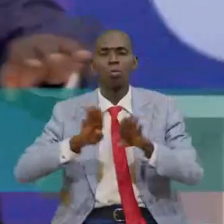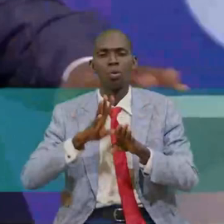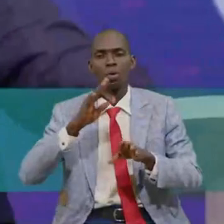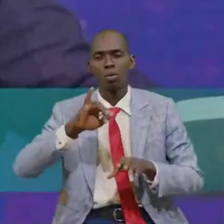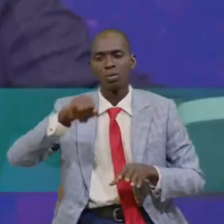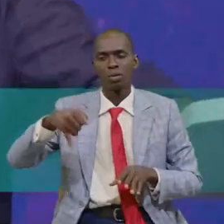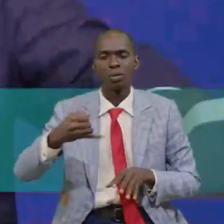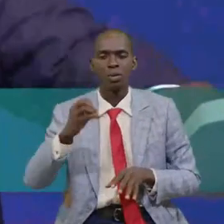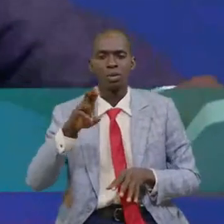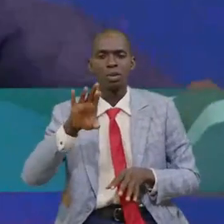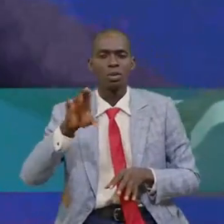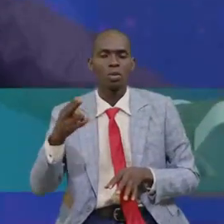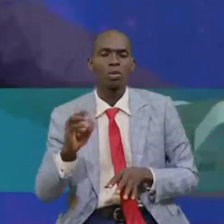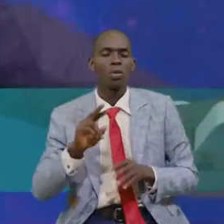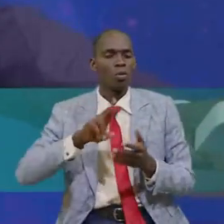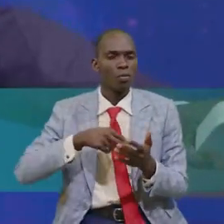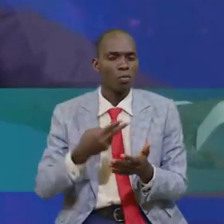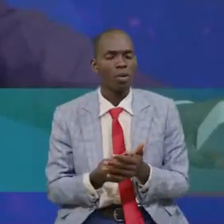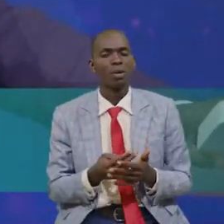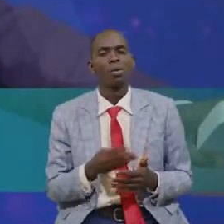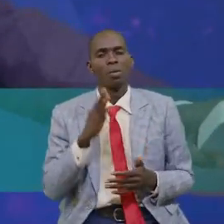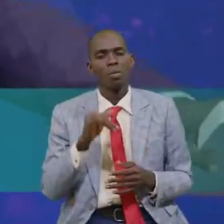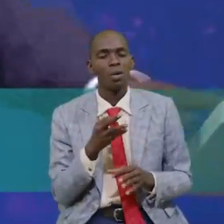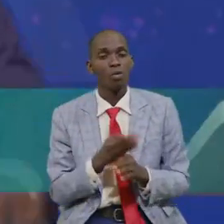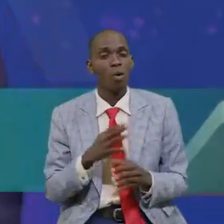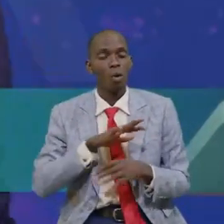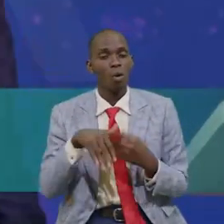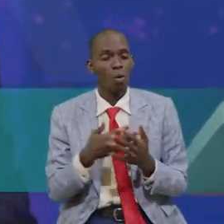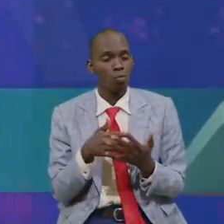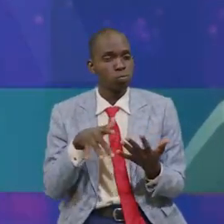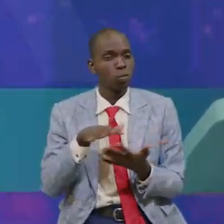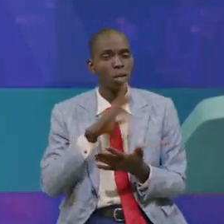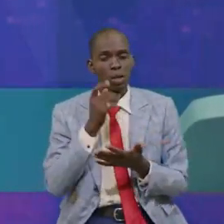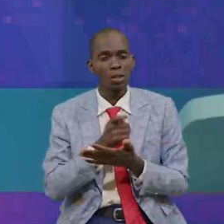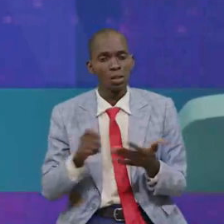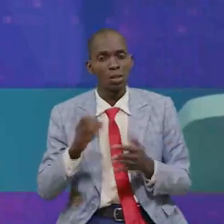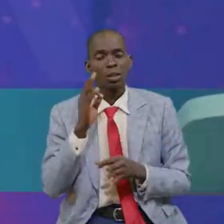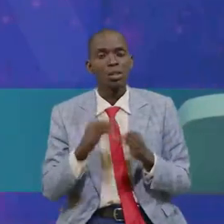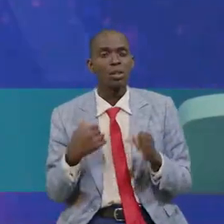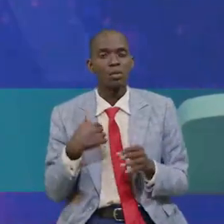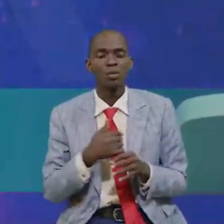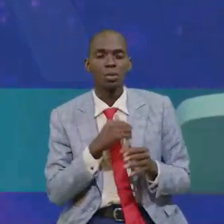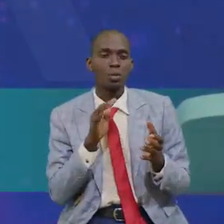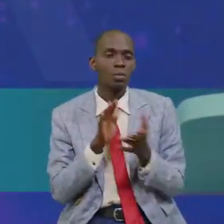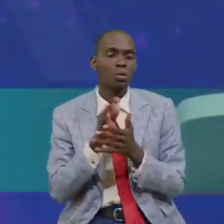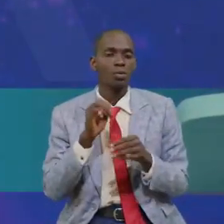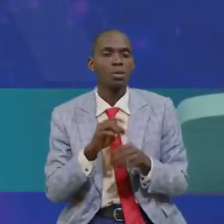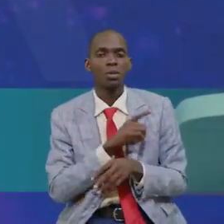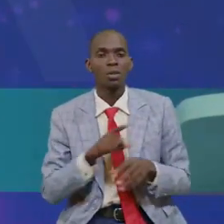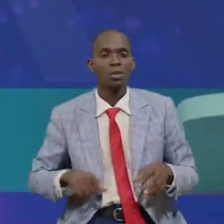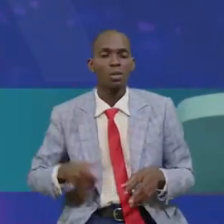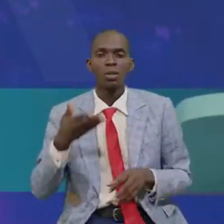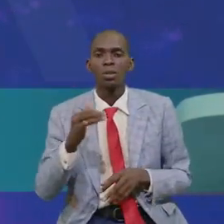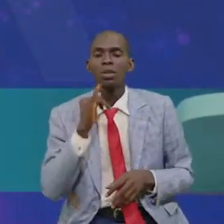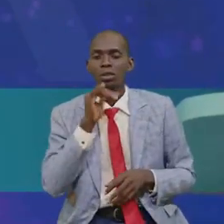Et ces choses ont été écrites pour notre instruction. Pour que si nous pouvons croire au Seigneur, aucun géant sur terre ne